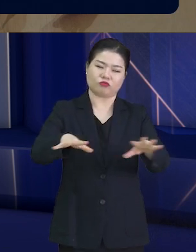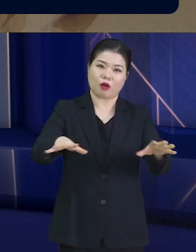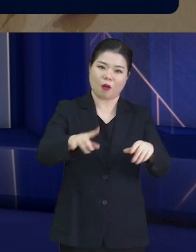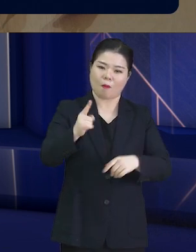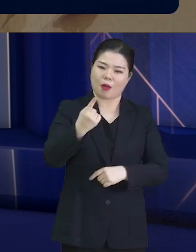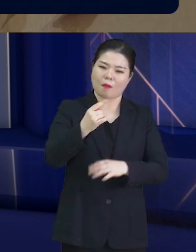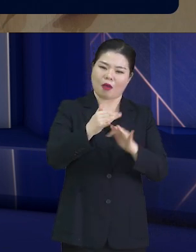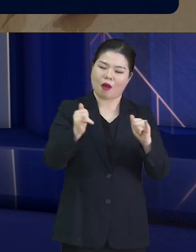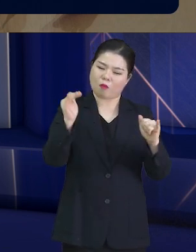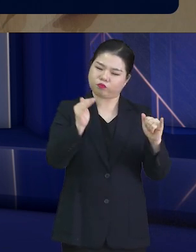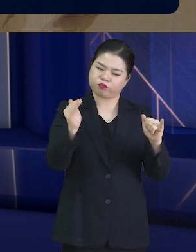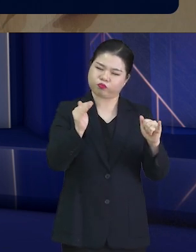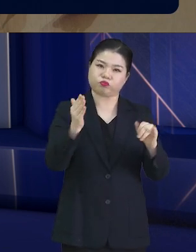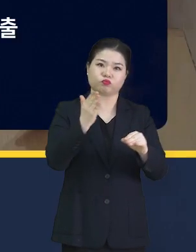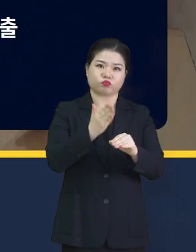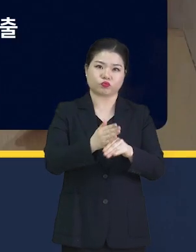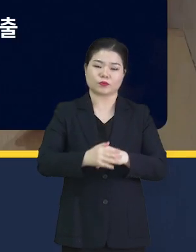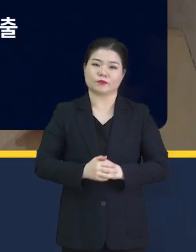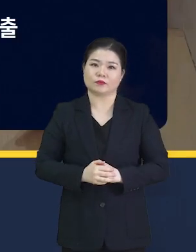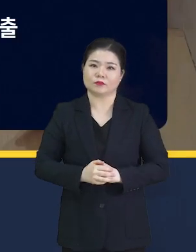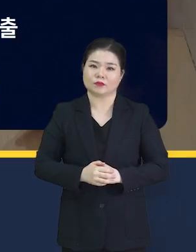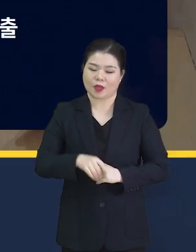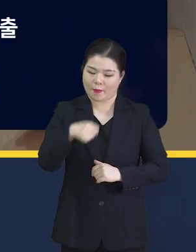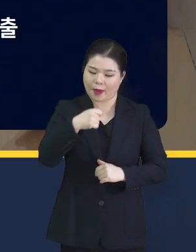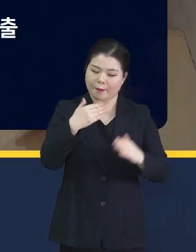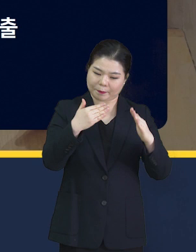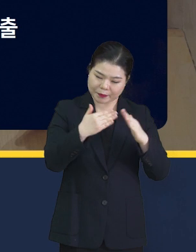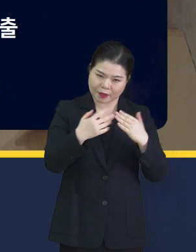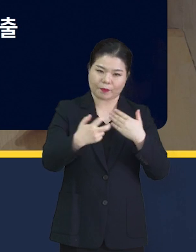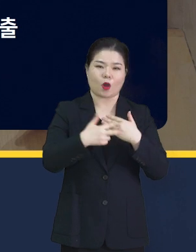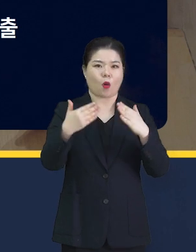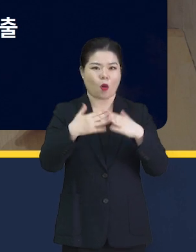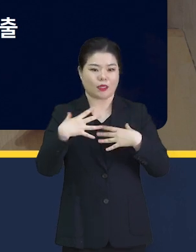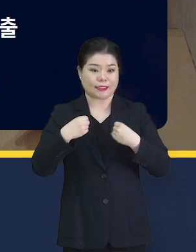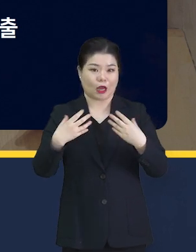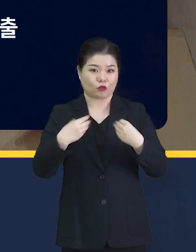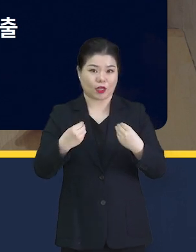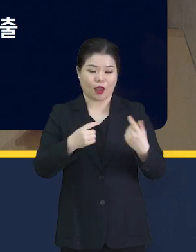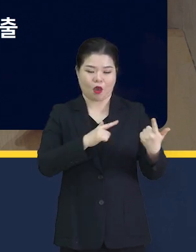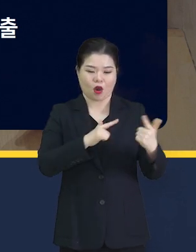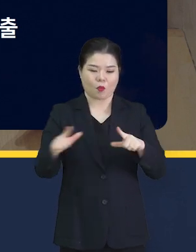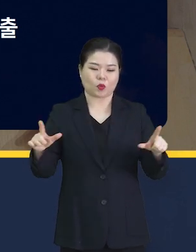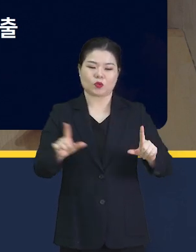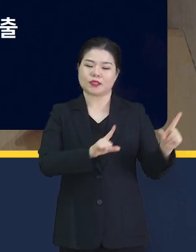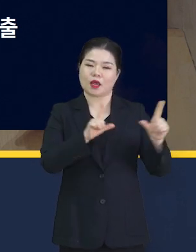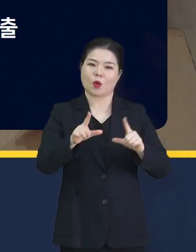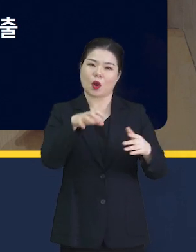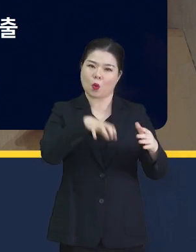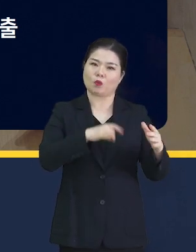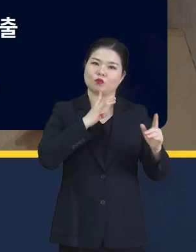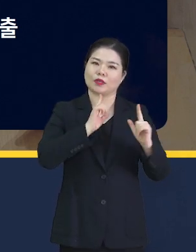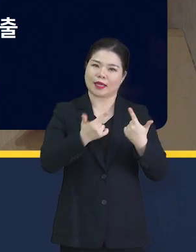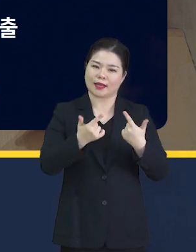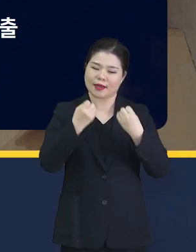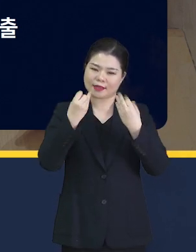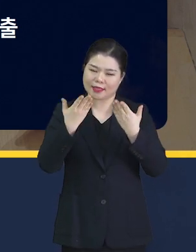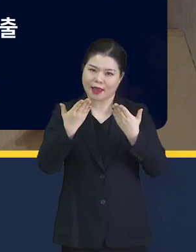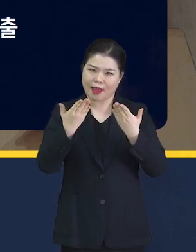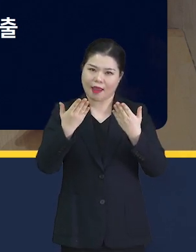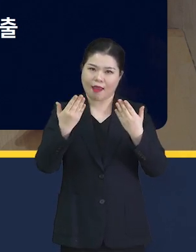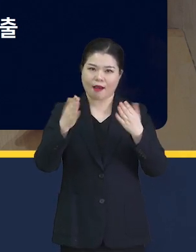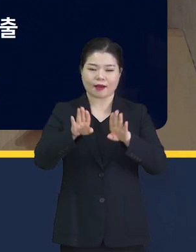100명 안팎을 기록하고 있습니다. 음식점과 병원, 사우나 같은 일상 공간은 물론 새학기를